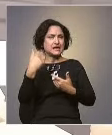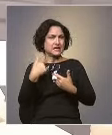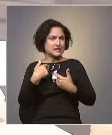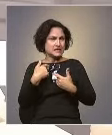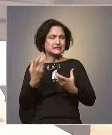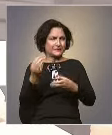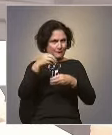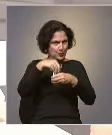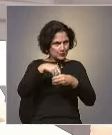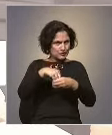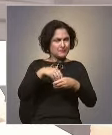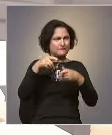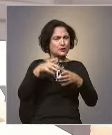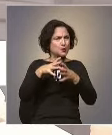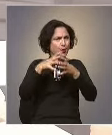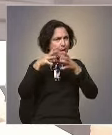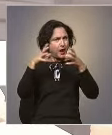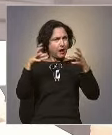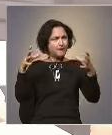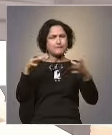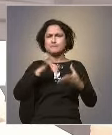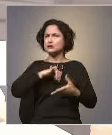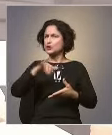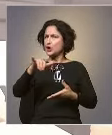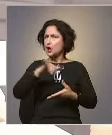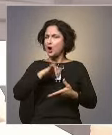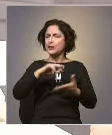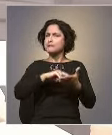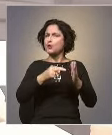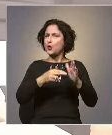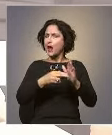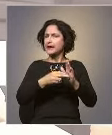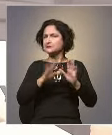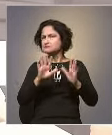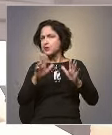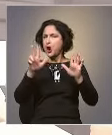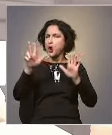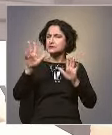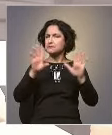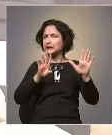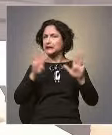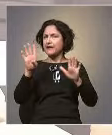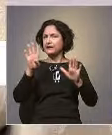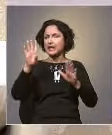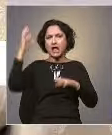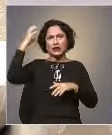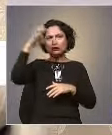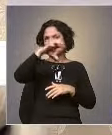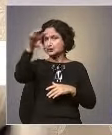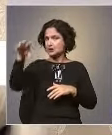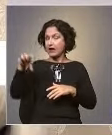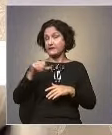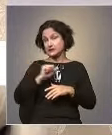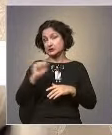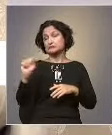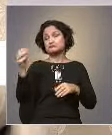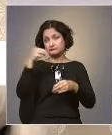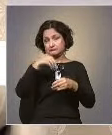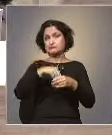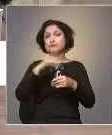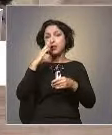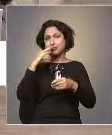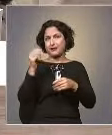бъдем включени в този голям международен проект. Над 8 държави, 9 държави участваха в този проект. И България участваше. И България, да, ние бяхме,